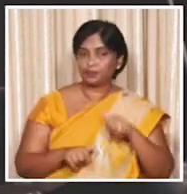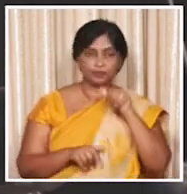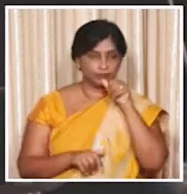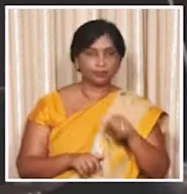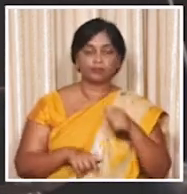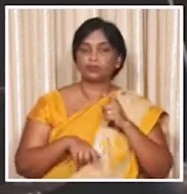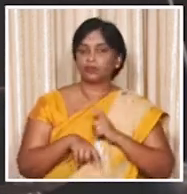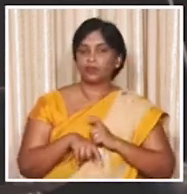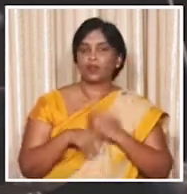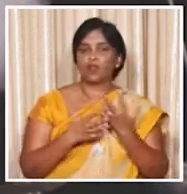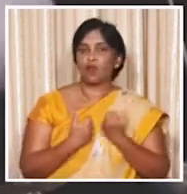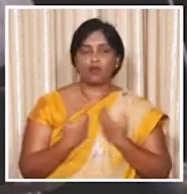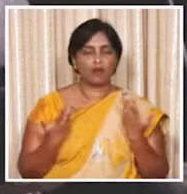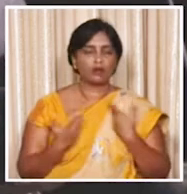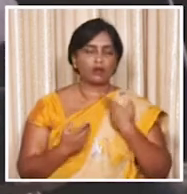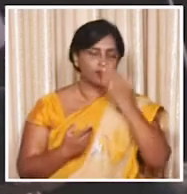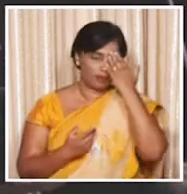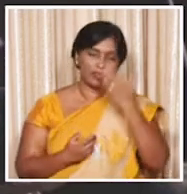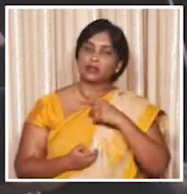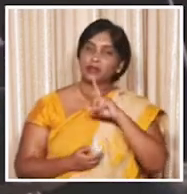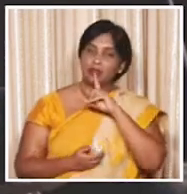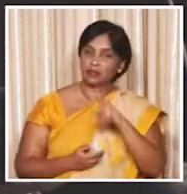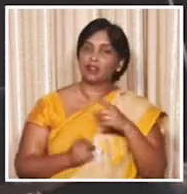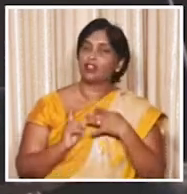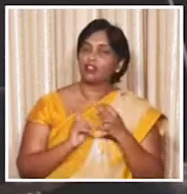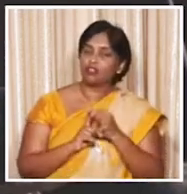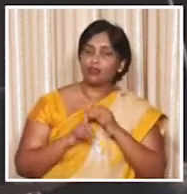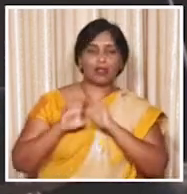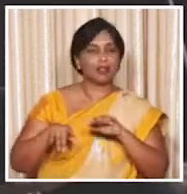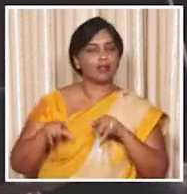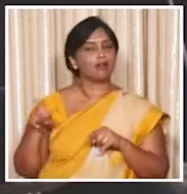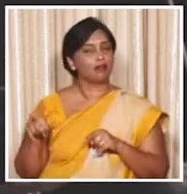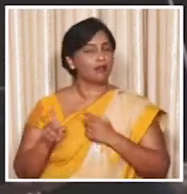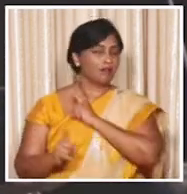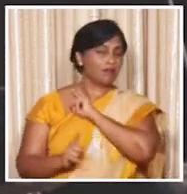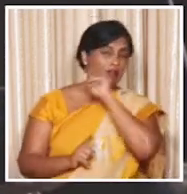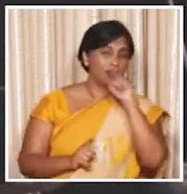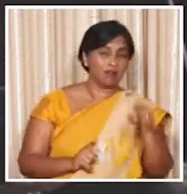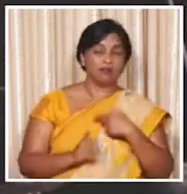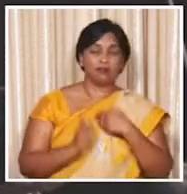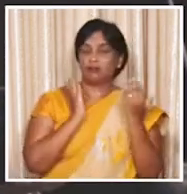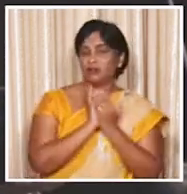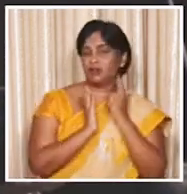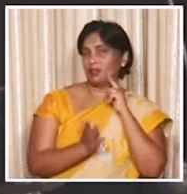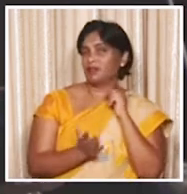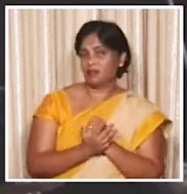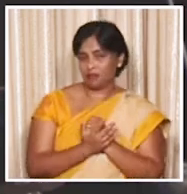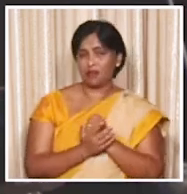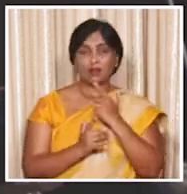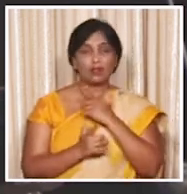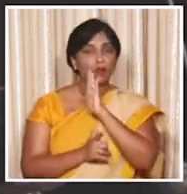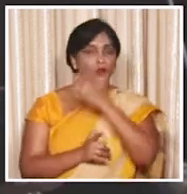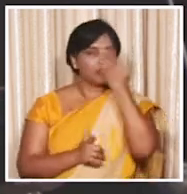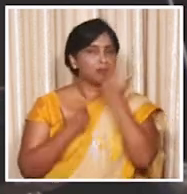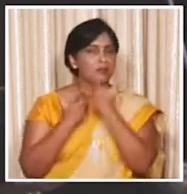கோரிக்கையை முன்வைக்கிறேன். ஏழை மாணவர்கள் போக்குவரத்து, அவருடைய மொழியாற்றல், தாய்மொழி மூலமாக அவர்கள் சட்டத்தை கற்றுக்கொள்வதற்கு தயவு செய்து